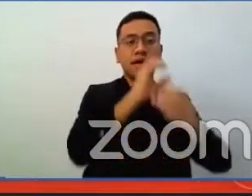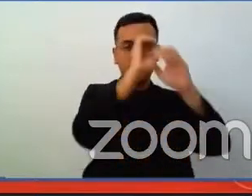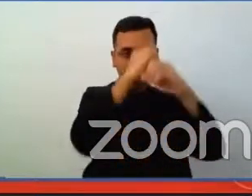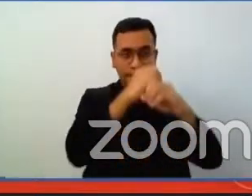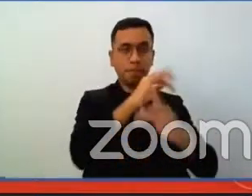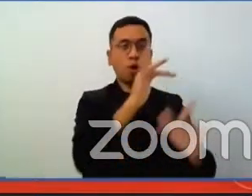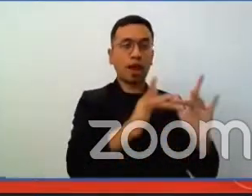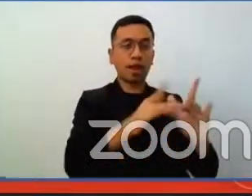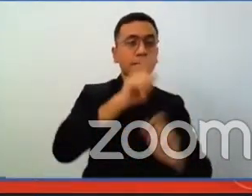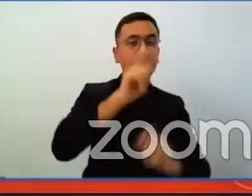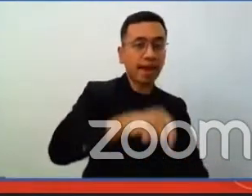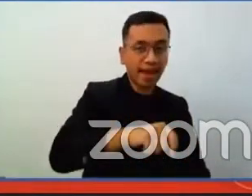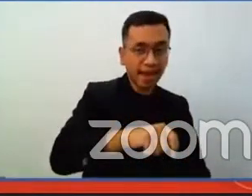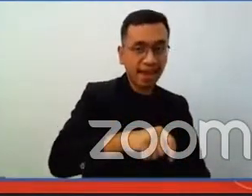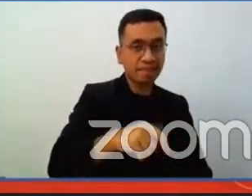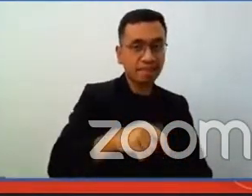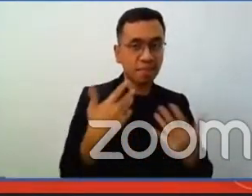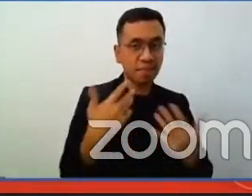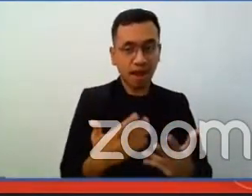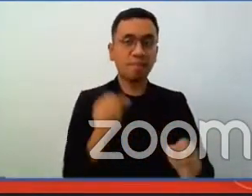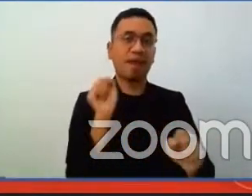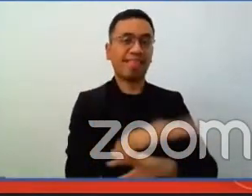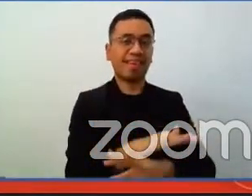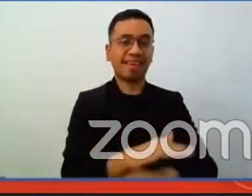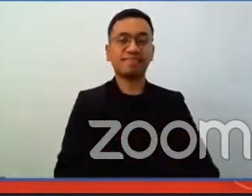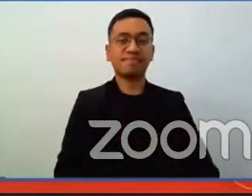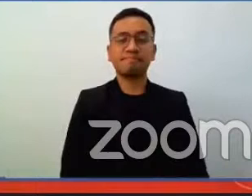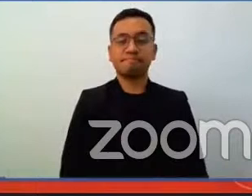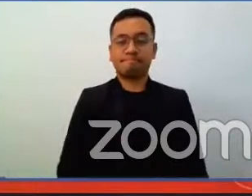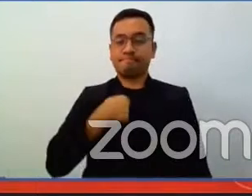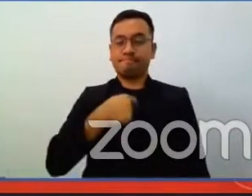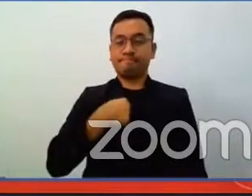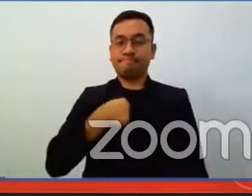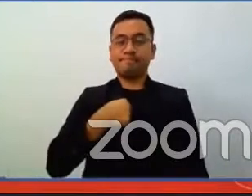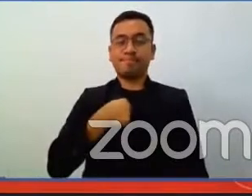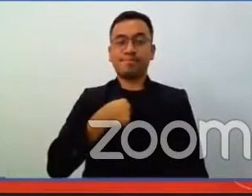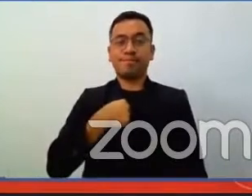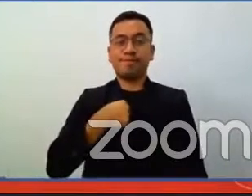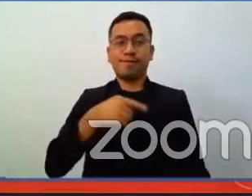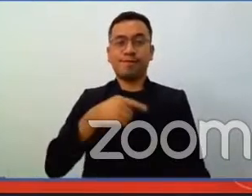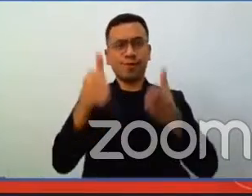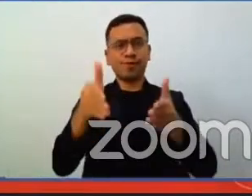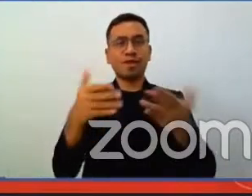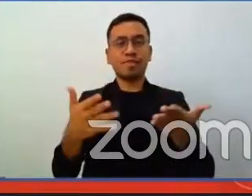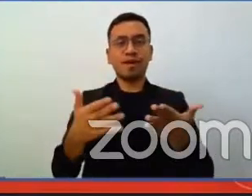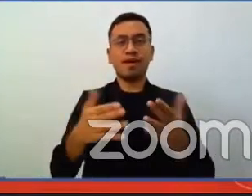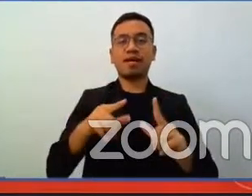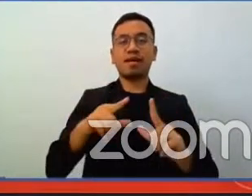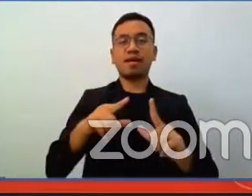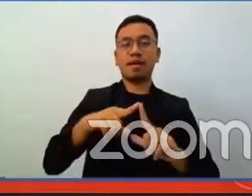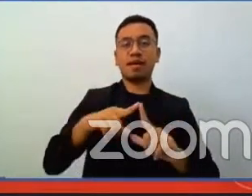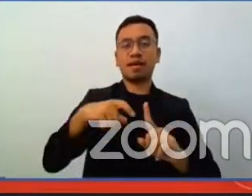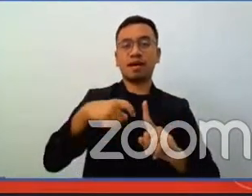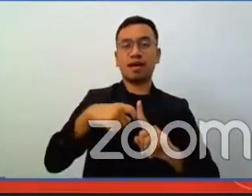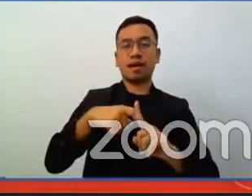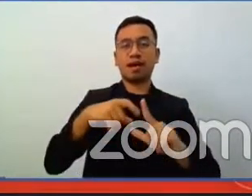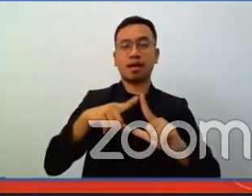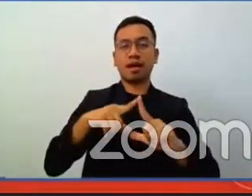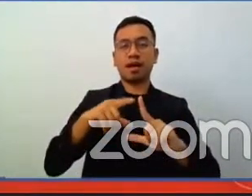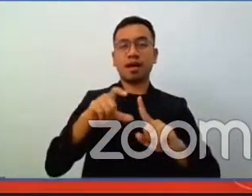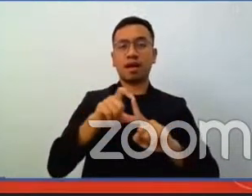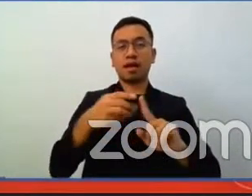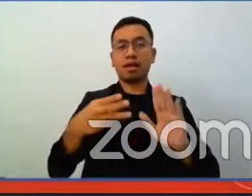dan perpustakaan maya, saya akan lebih pada akademisnya,